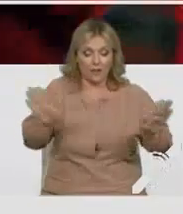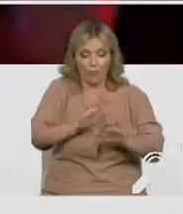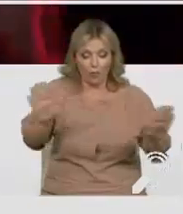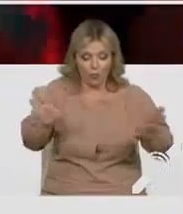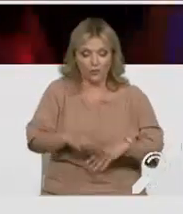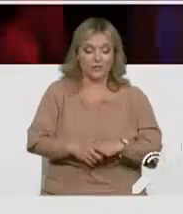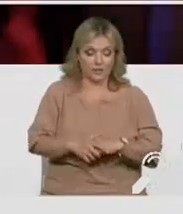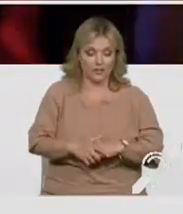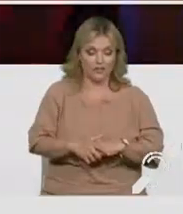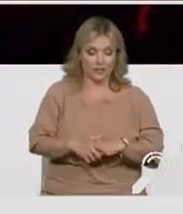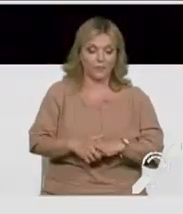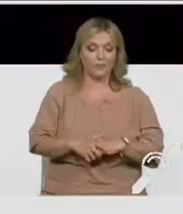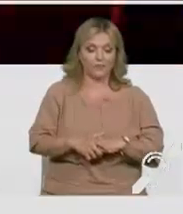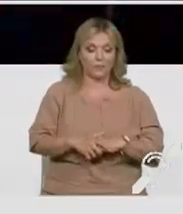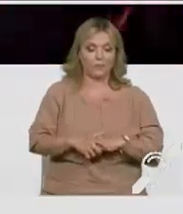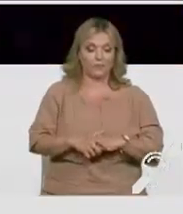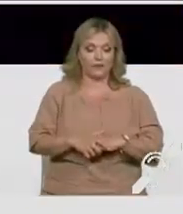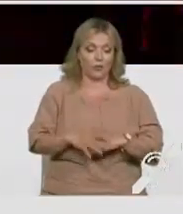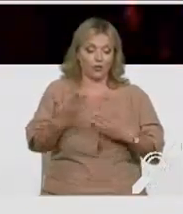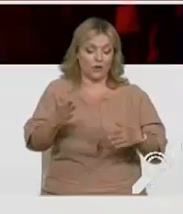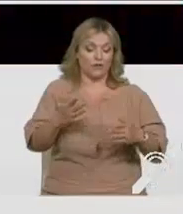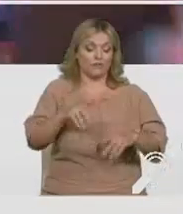Dacă Neversia a ajuns la final, distracția pe